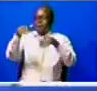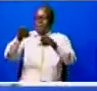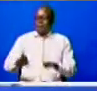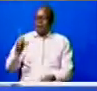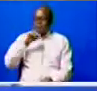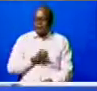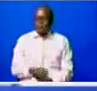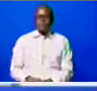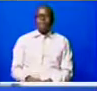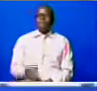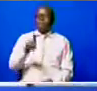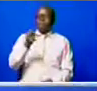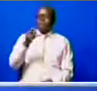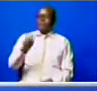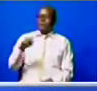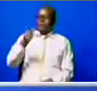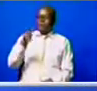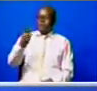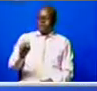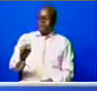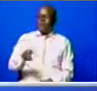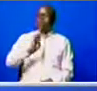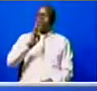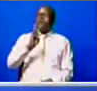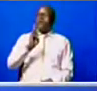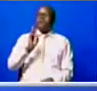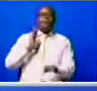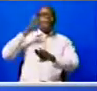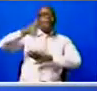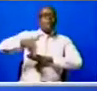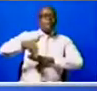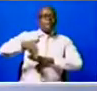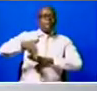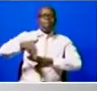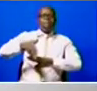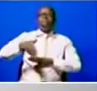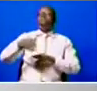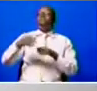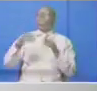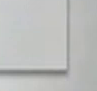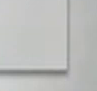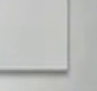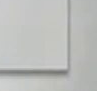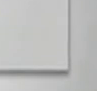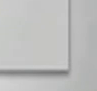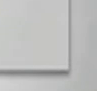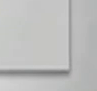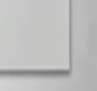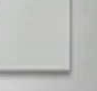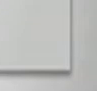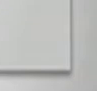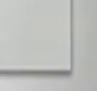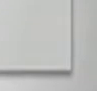mujibu wa shirika la KenGen, maji katika bwawa la Masinga yameshazidi kiwango kinachotakikana na kusababisha bwawa